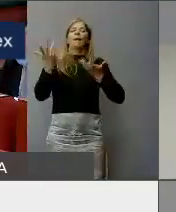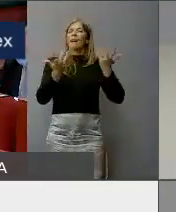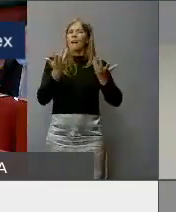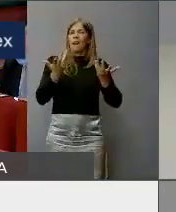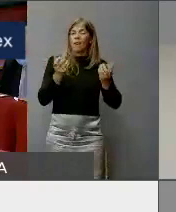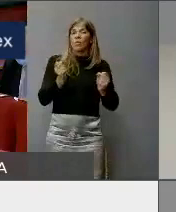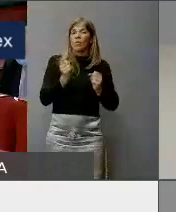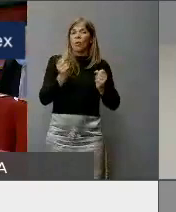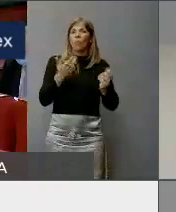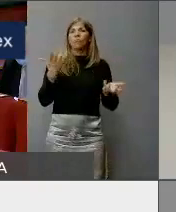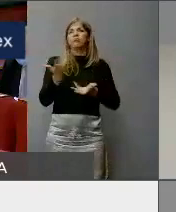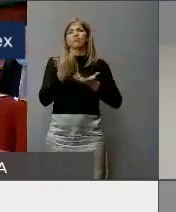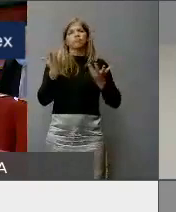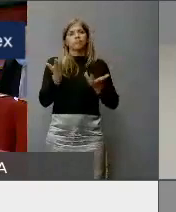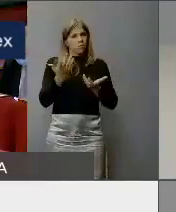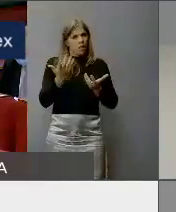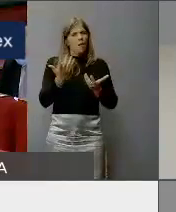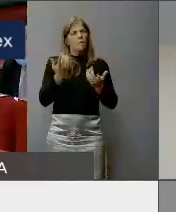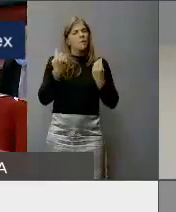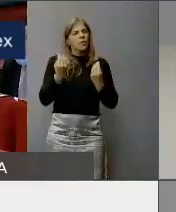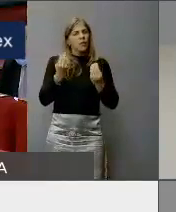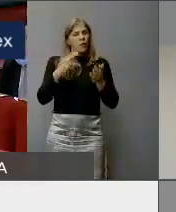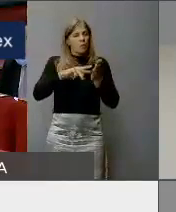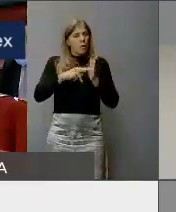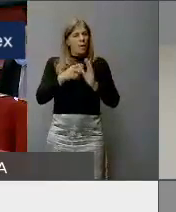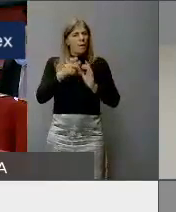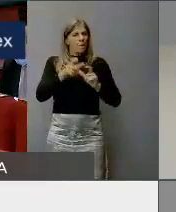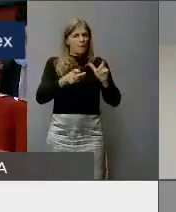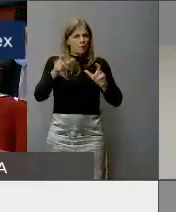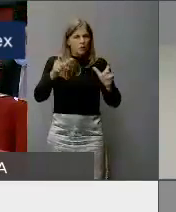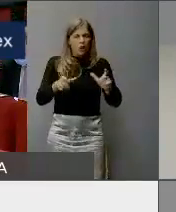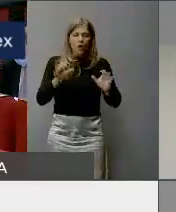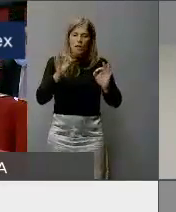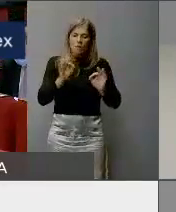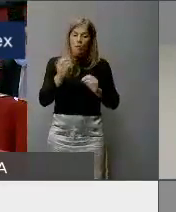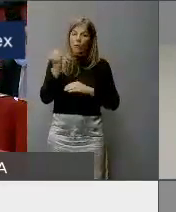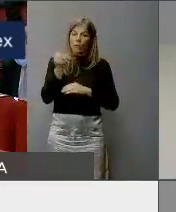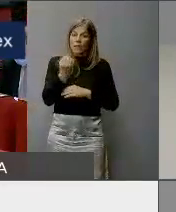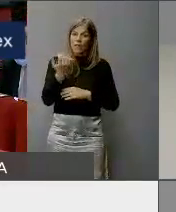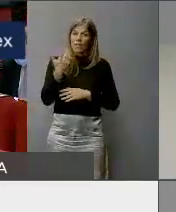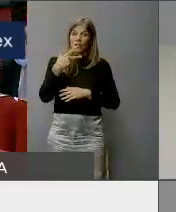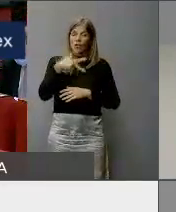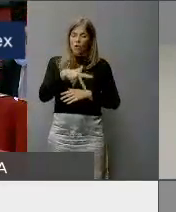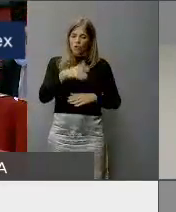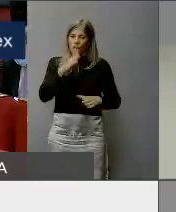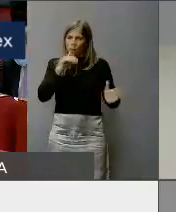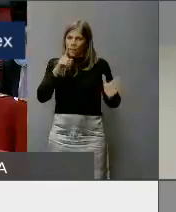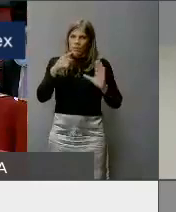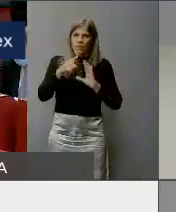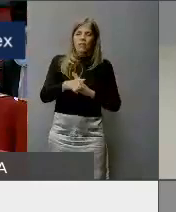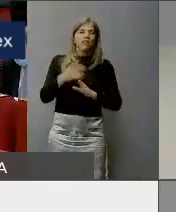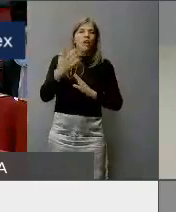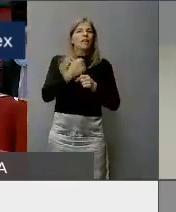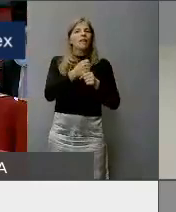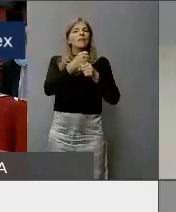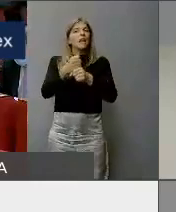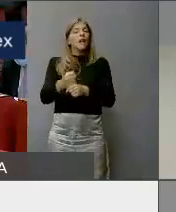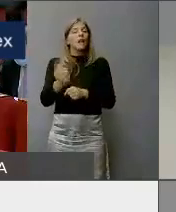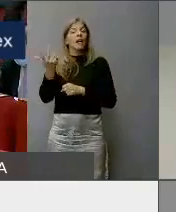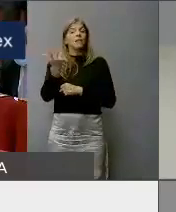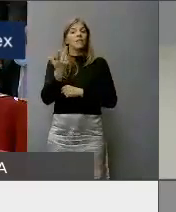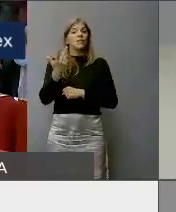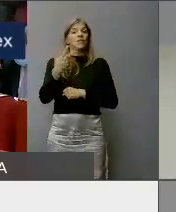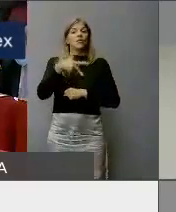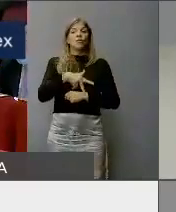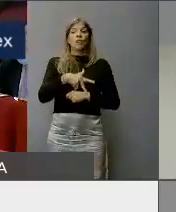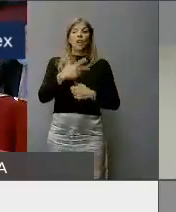guardate occuparsi delle persone attraverso i servizi sociali spesso la delega ai servizi sociali viene sempre data quando non si sa cosa